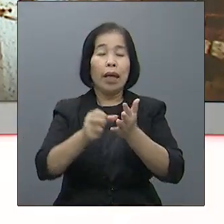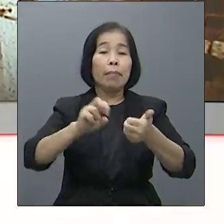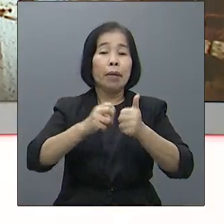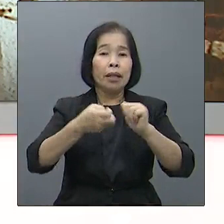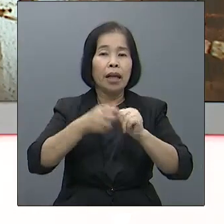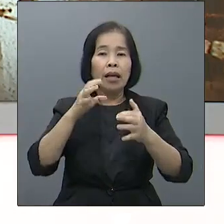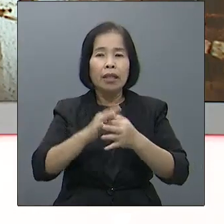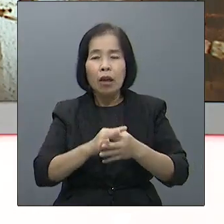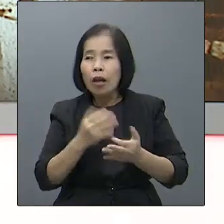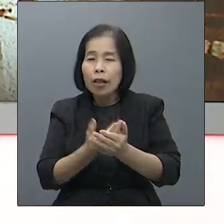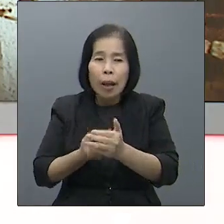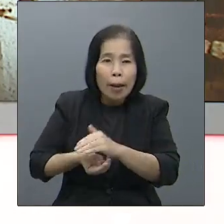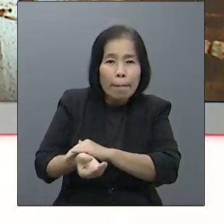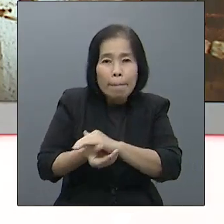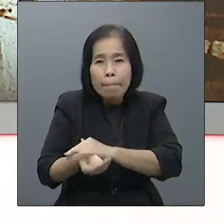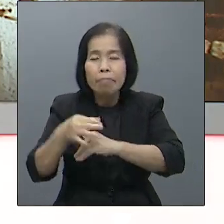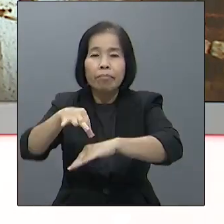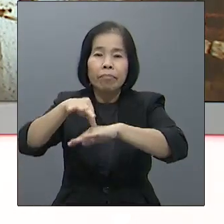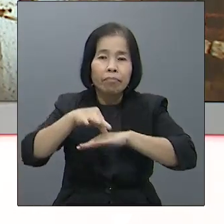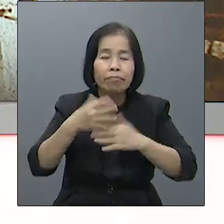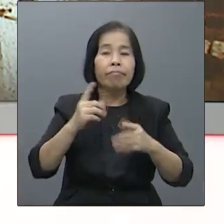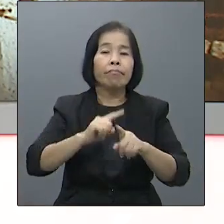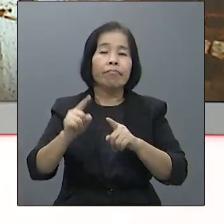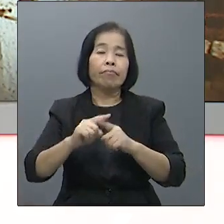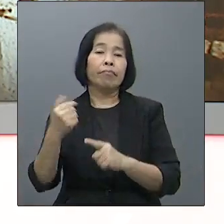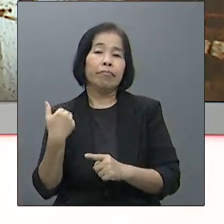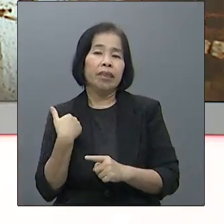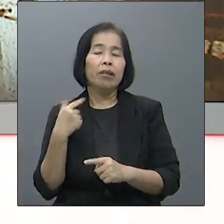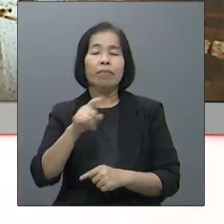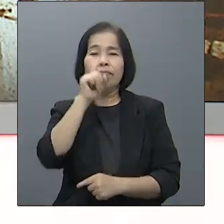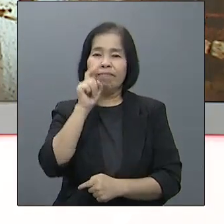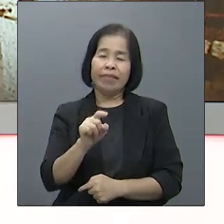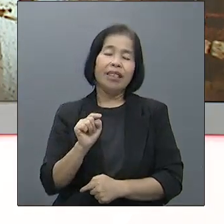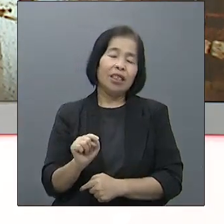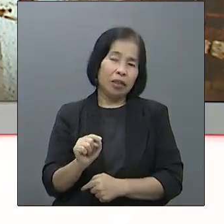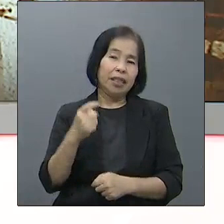ารว่งเต้นหรือที่หลายคนนิยามบอกวานี่เป็ตัว regularly